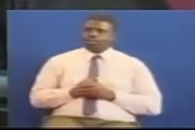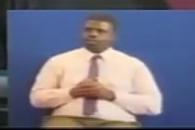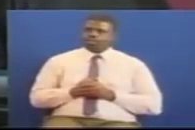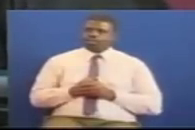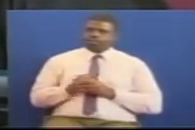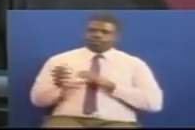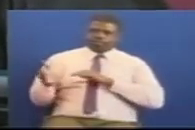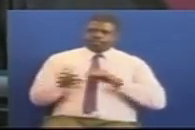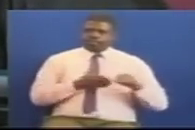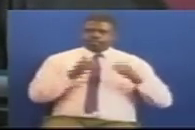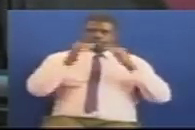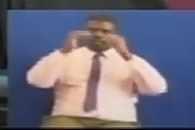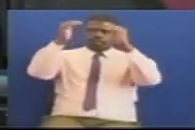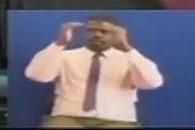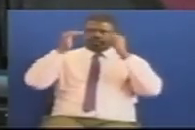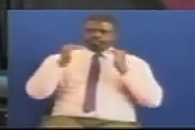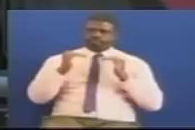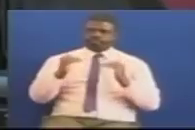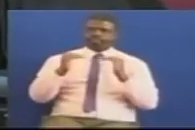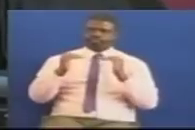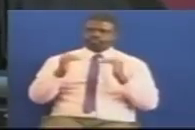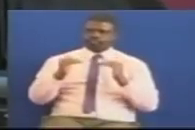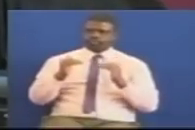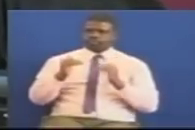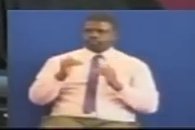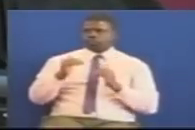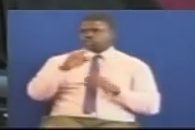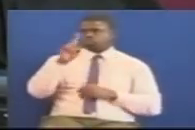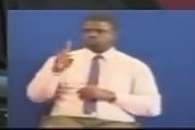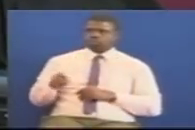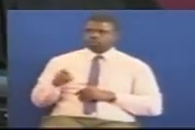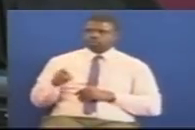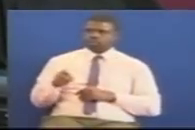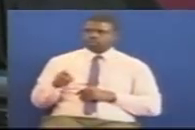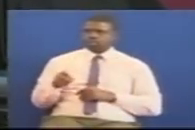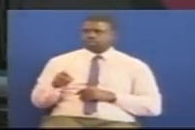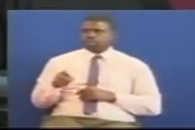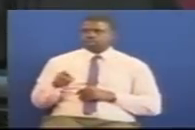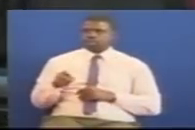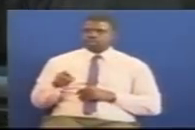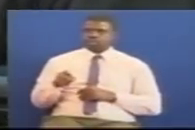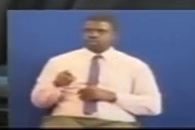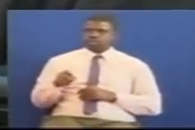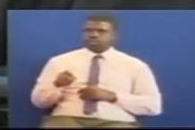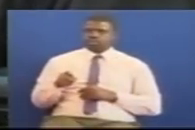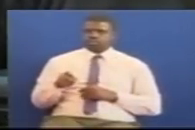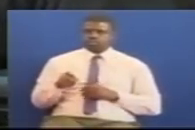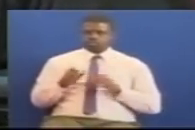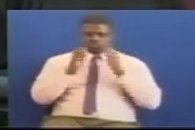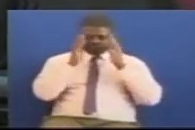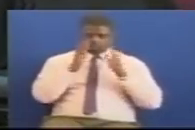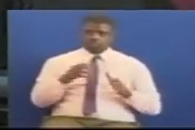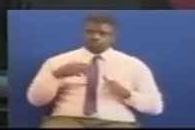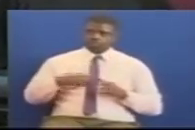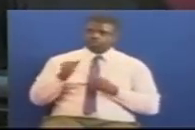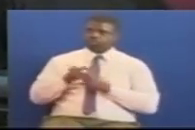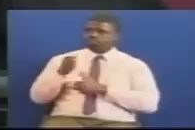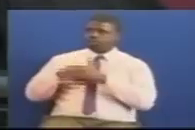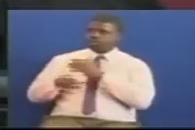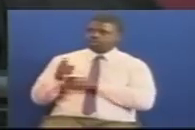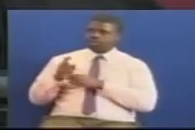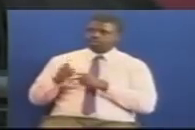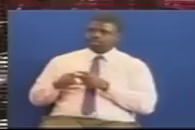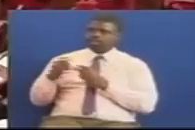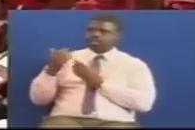Tunaendelea waheshimiwa, swali linalofuata linaelekezwa kwa Mheshimiwa Waziri wa Mambo ya Ndani